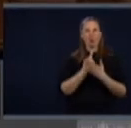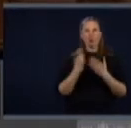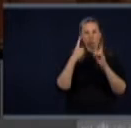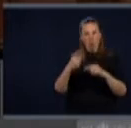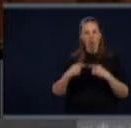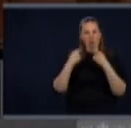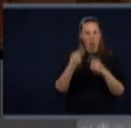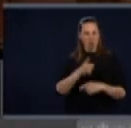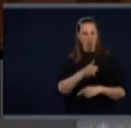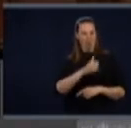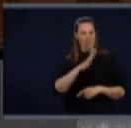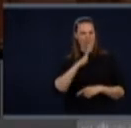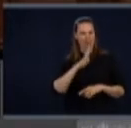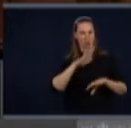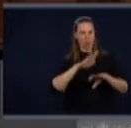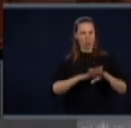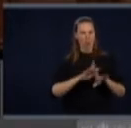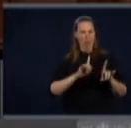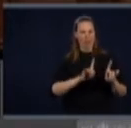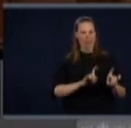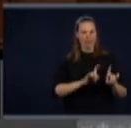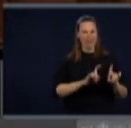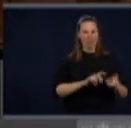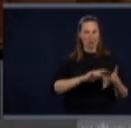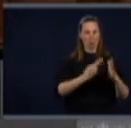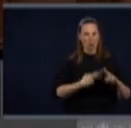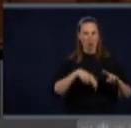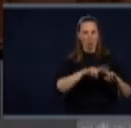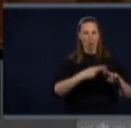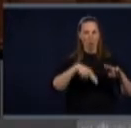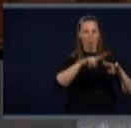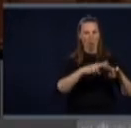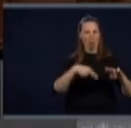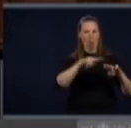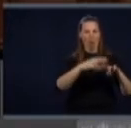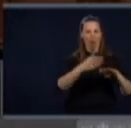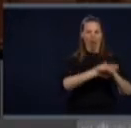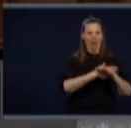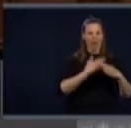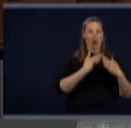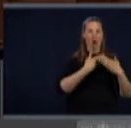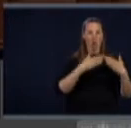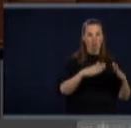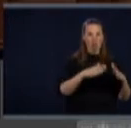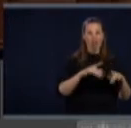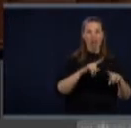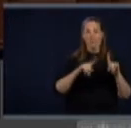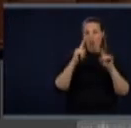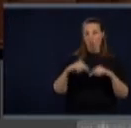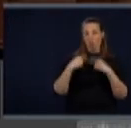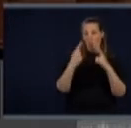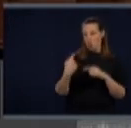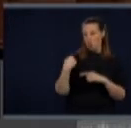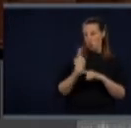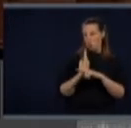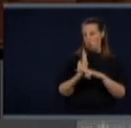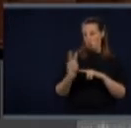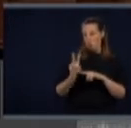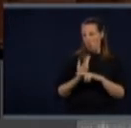l'intention d'augmenter le nombre de tests, que ça fait partie de la stratégie de déconfinement. Or, quand on regarde les chiffres des dernières semaines, ça semble stagner,